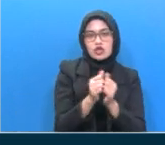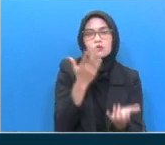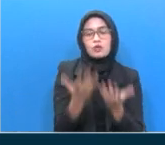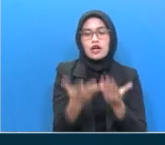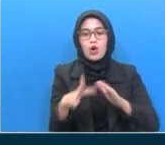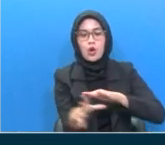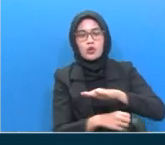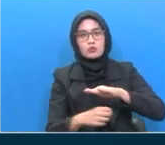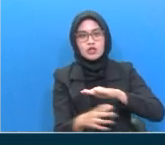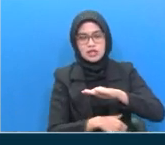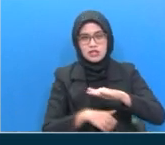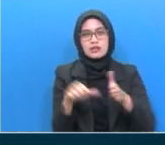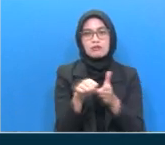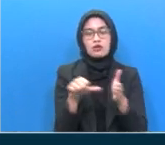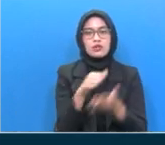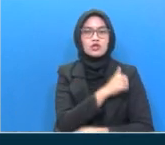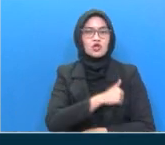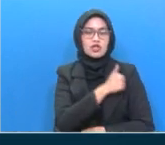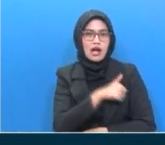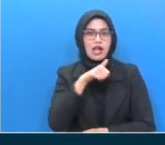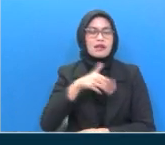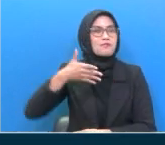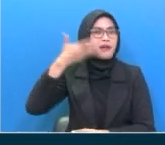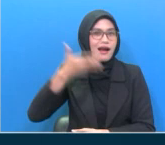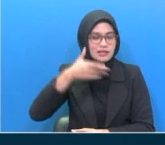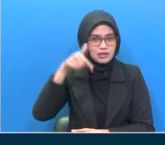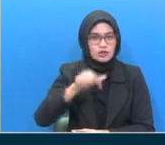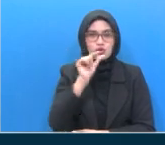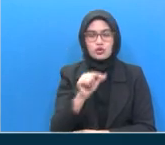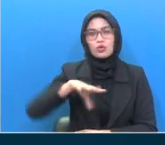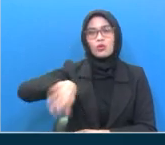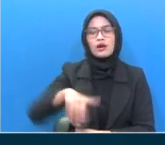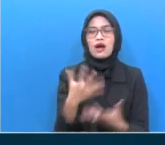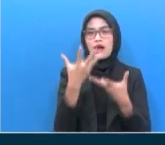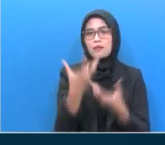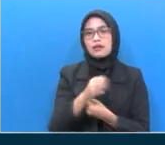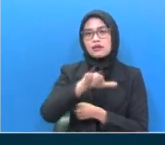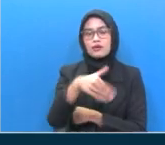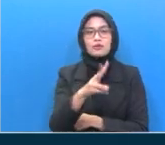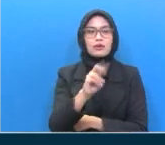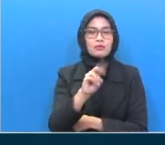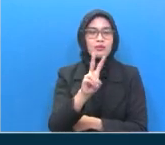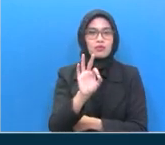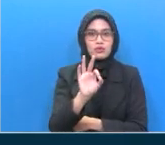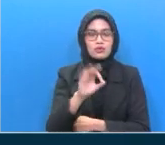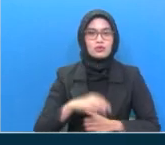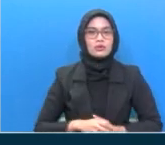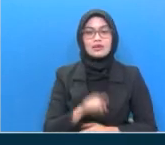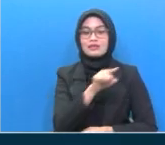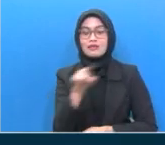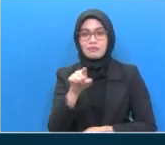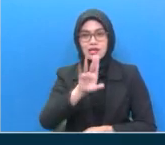penyaluran bantuan sosial berupa beras untuk program keluarga harapan tahun 2020 sampai